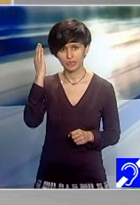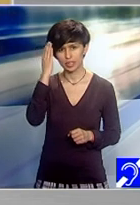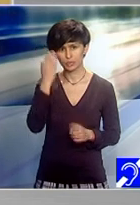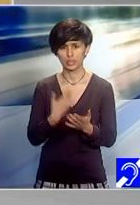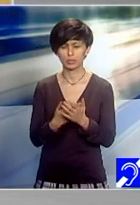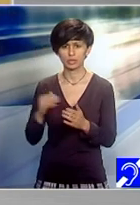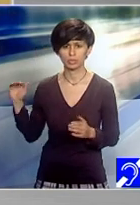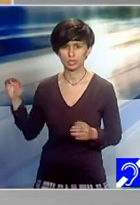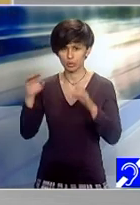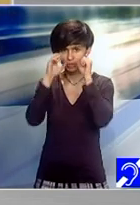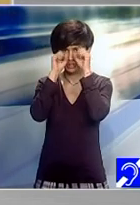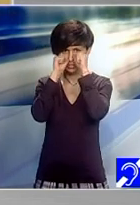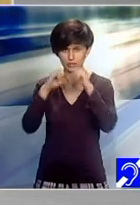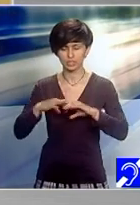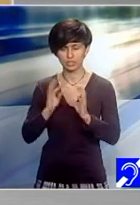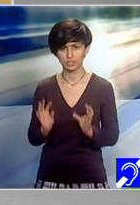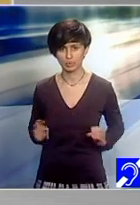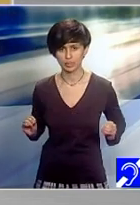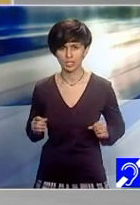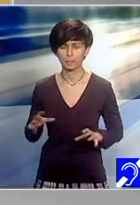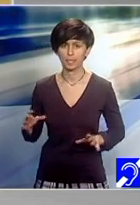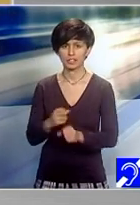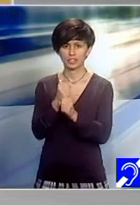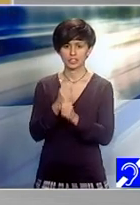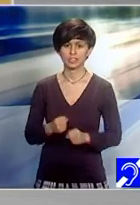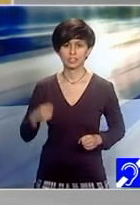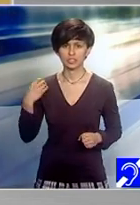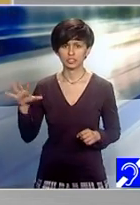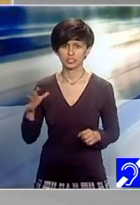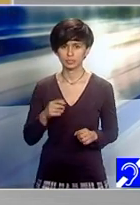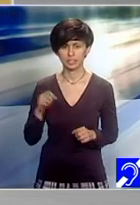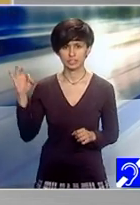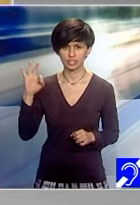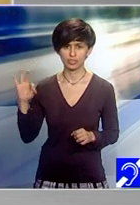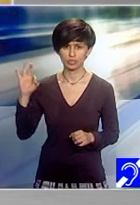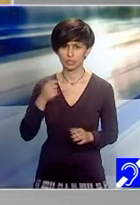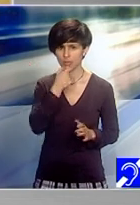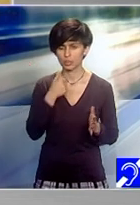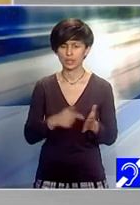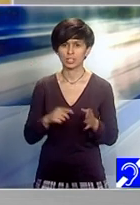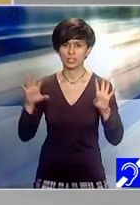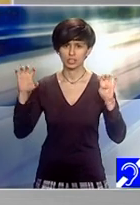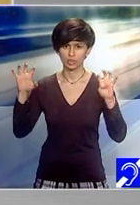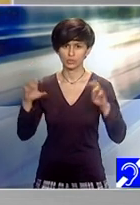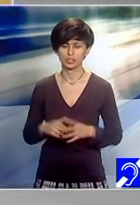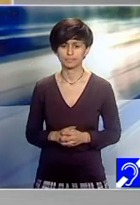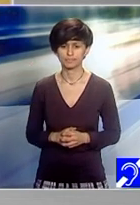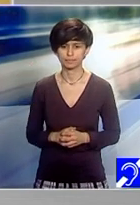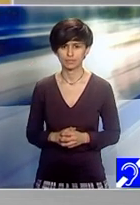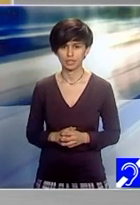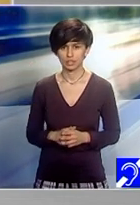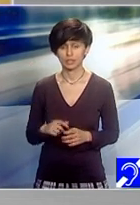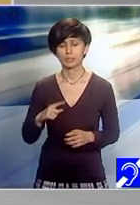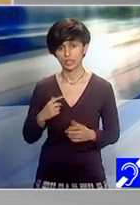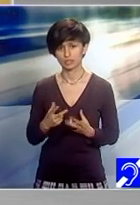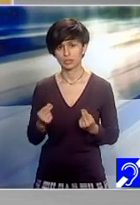din România, înființată în 15 octombrie 1900. Alături de acest festival concurs mai sunt cuprinse și alte